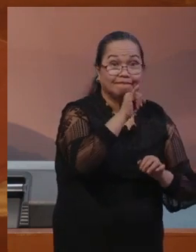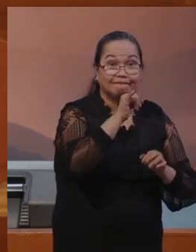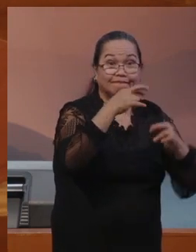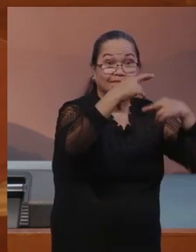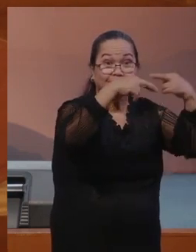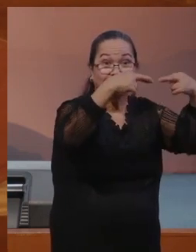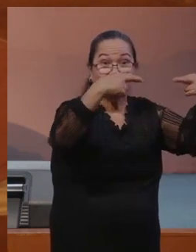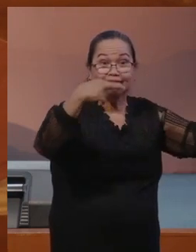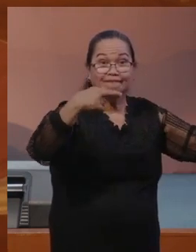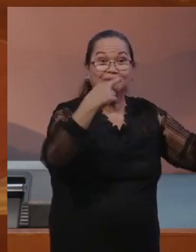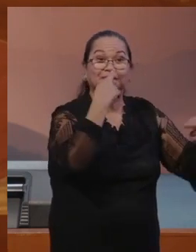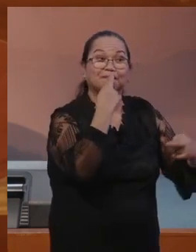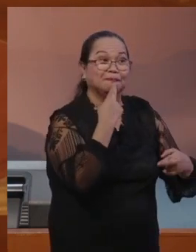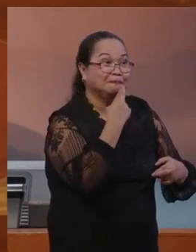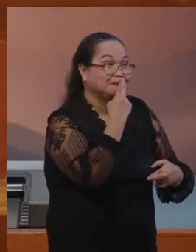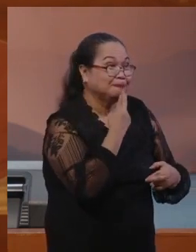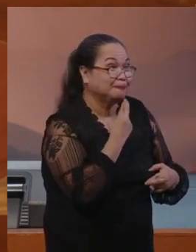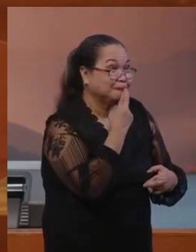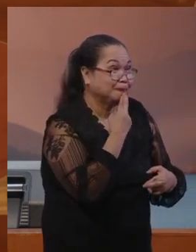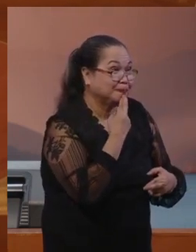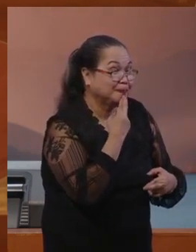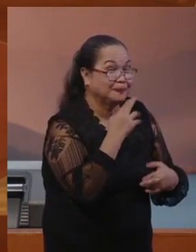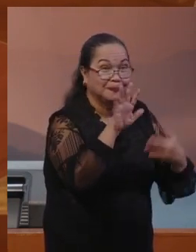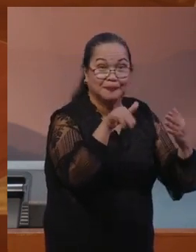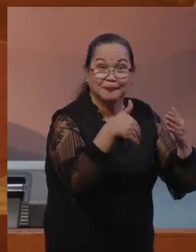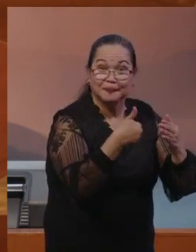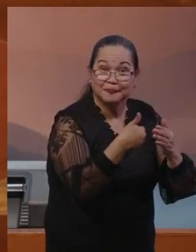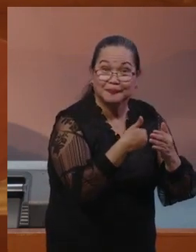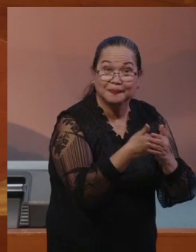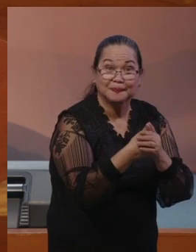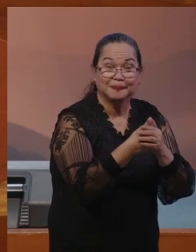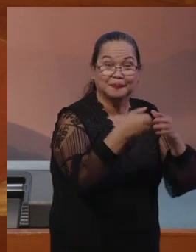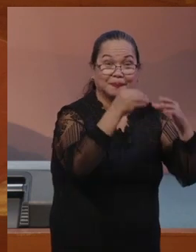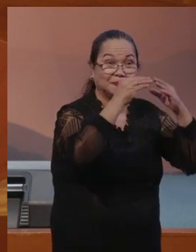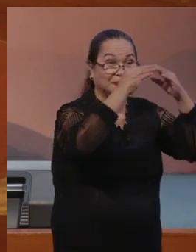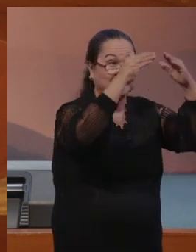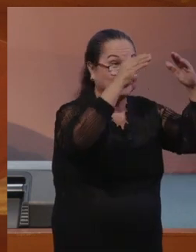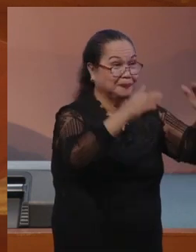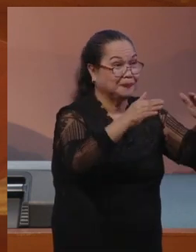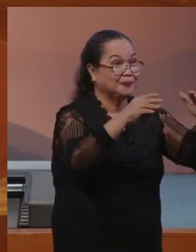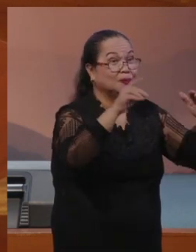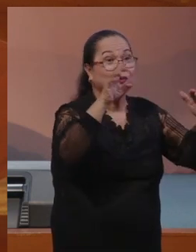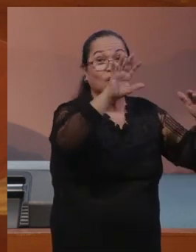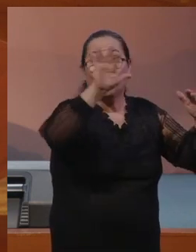cord. Lahat ng kanyang nasa pamamahay, kailangan nasa bahay niya.